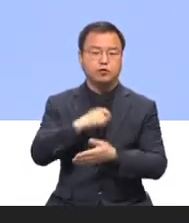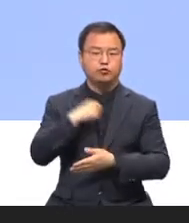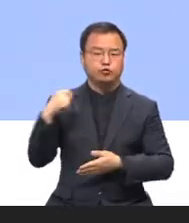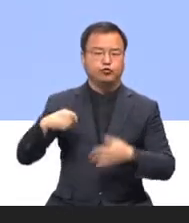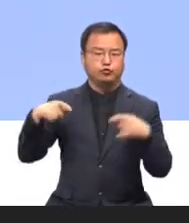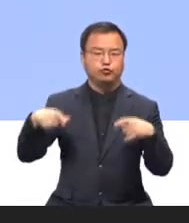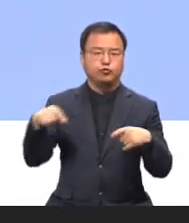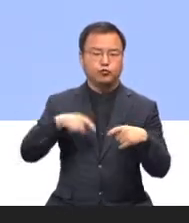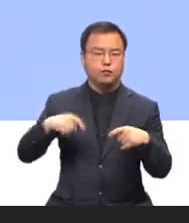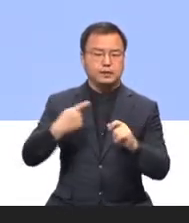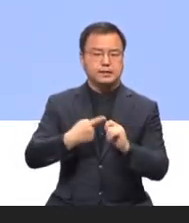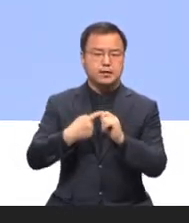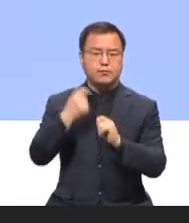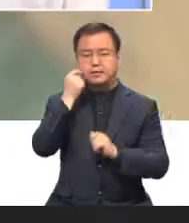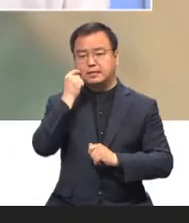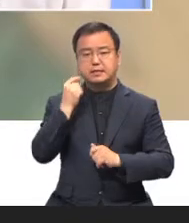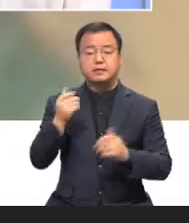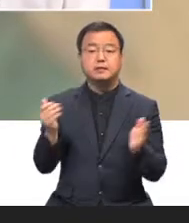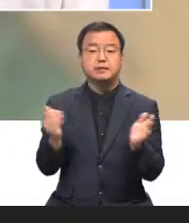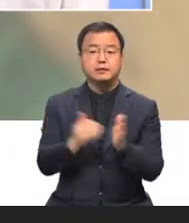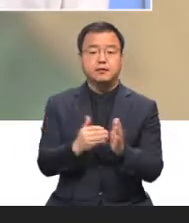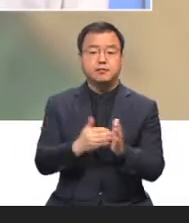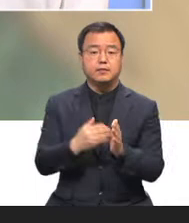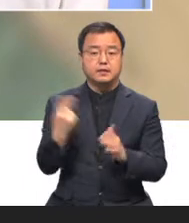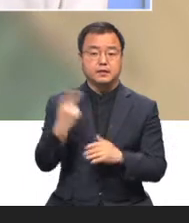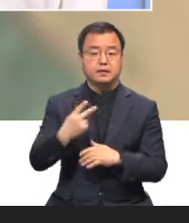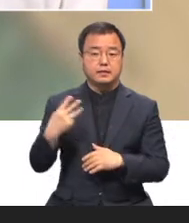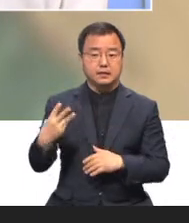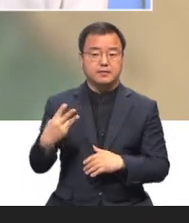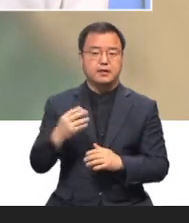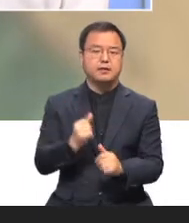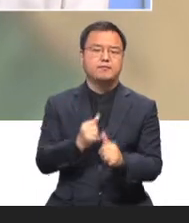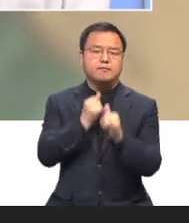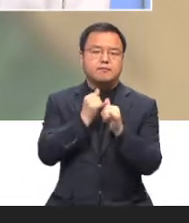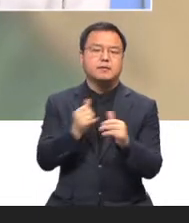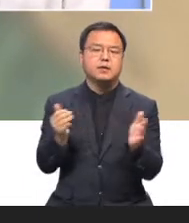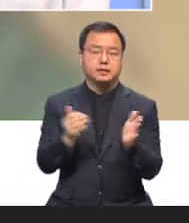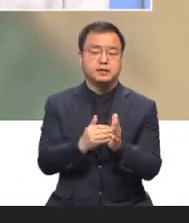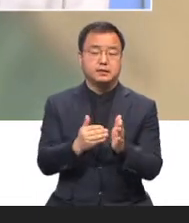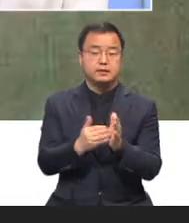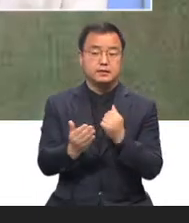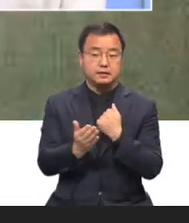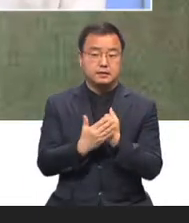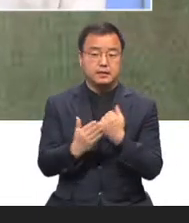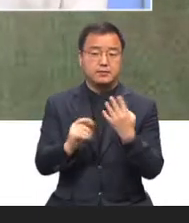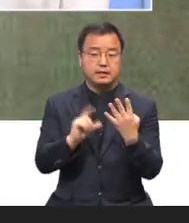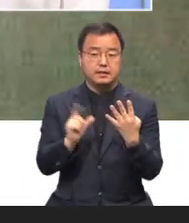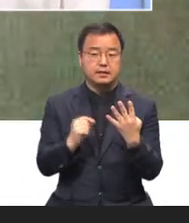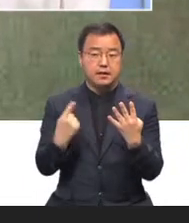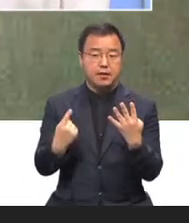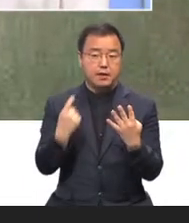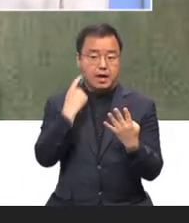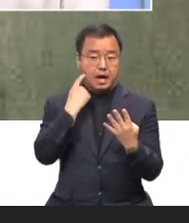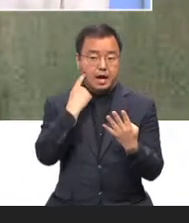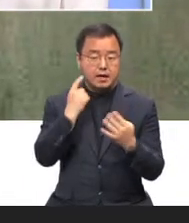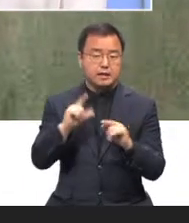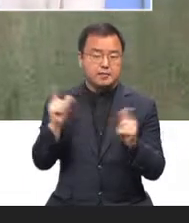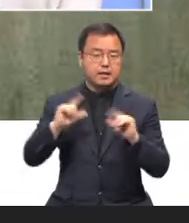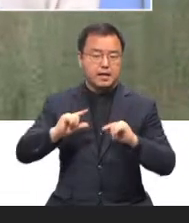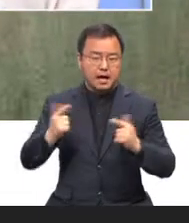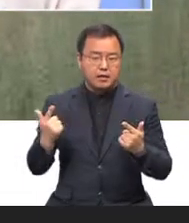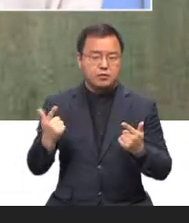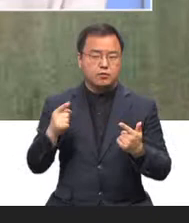예 2003년에 스스로 목숨을 끊었던 배우입니다 그래서 영화 팬들은 4월 1일 만우절에 이 아닌 장국영 의 길로